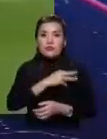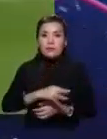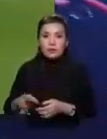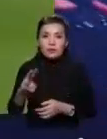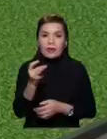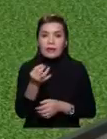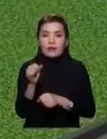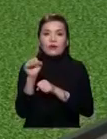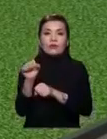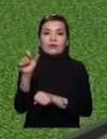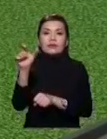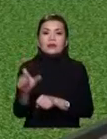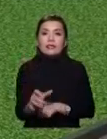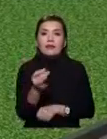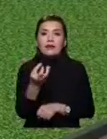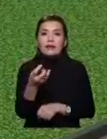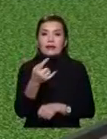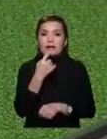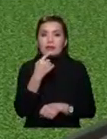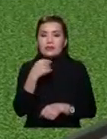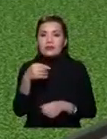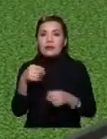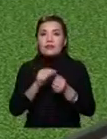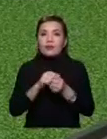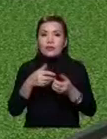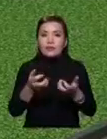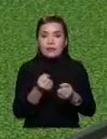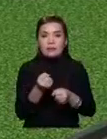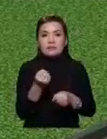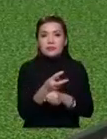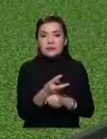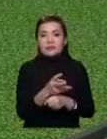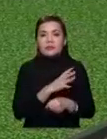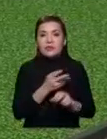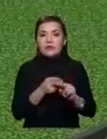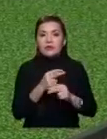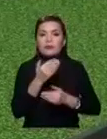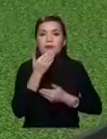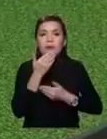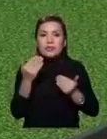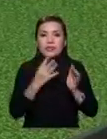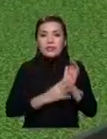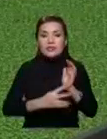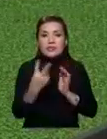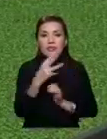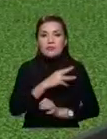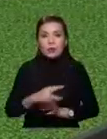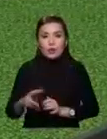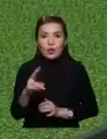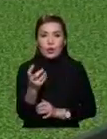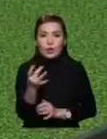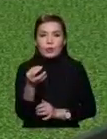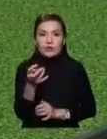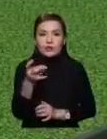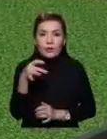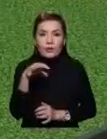Реалдың қорғаушысы Начо Фернандес қызыл қағаз алып алаңнан қуылды. Кездесудің соңында 92-ші минутта Лукас